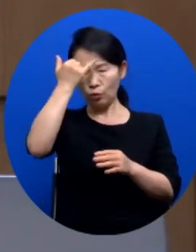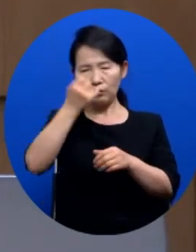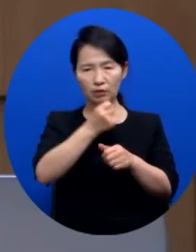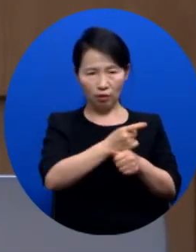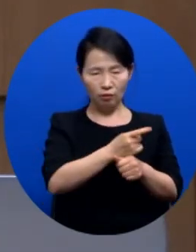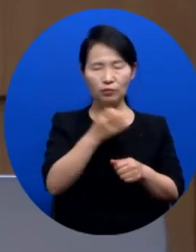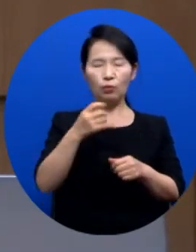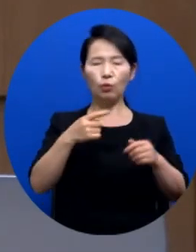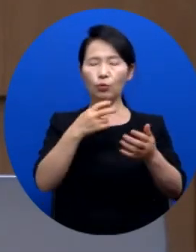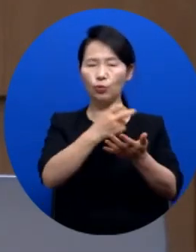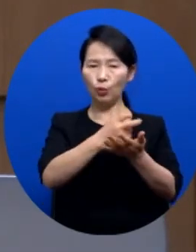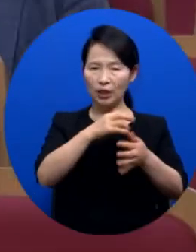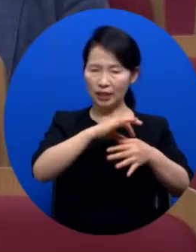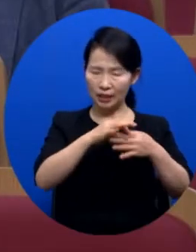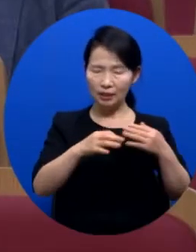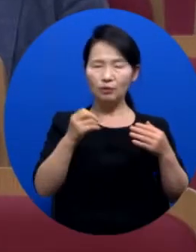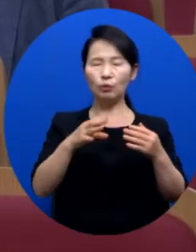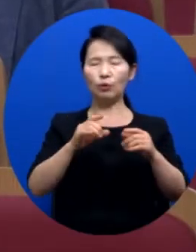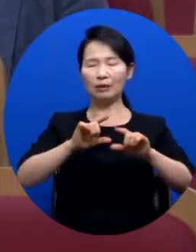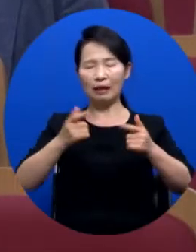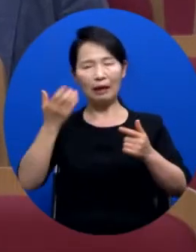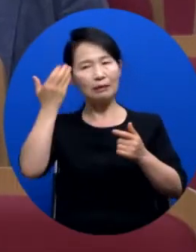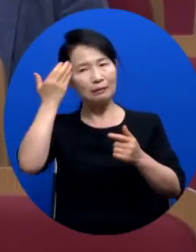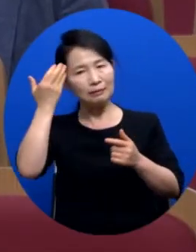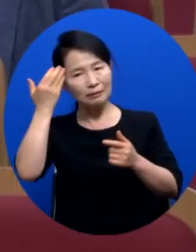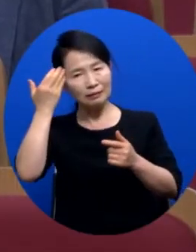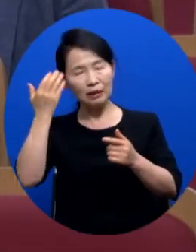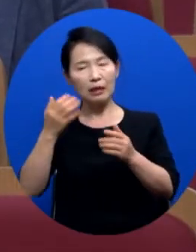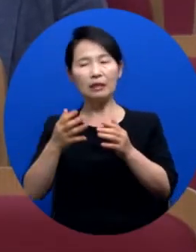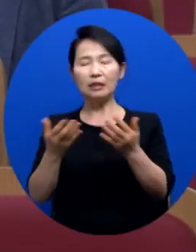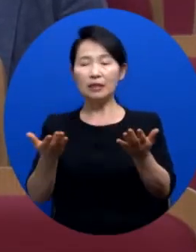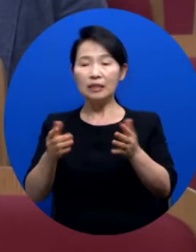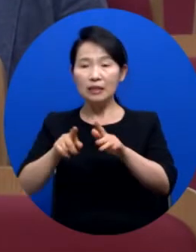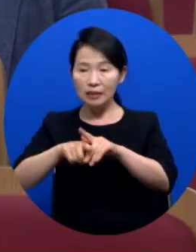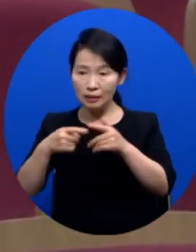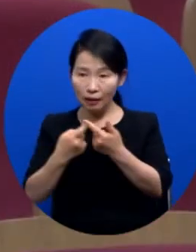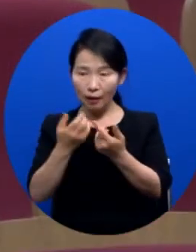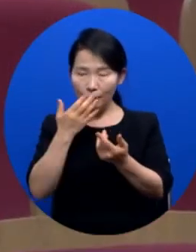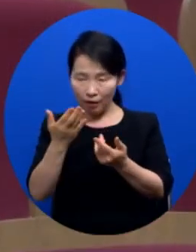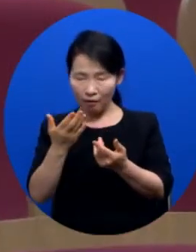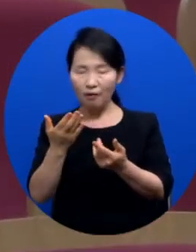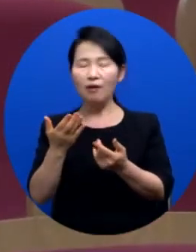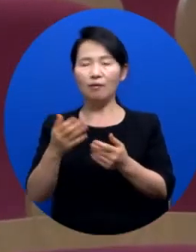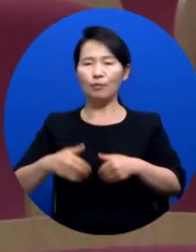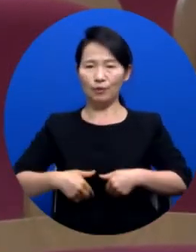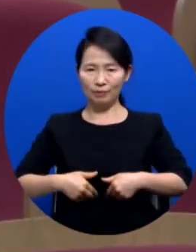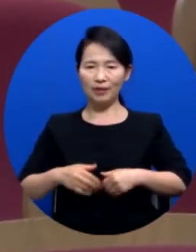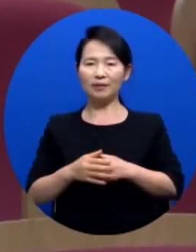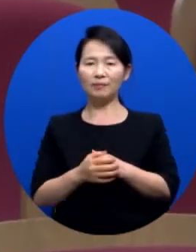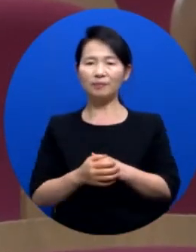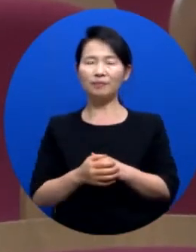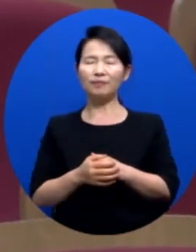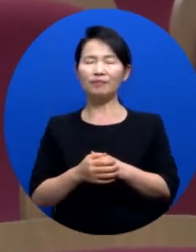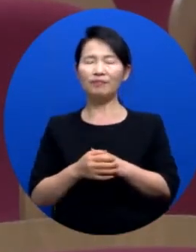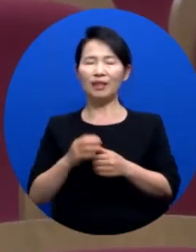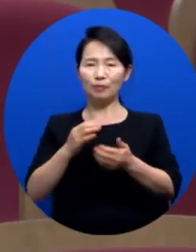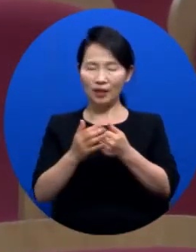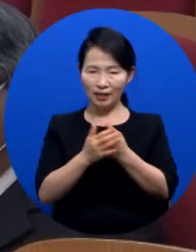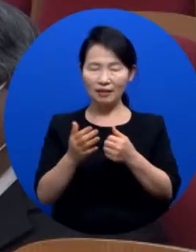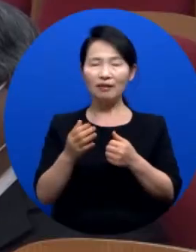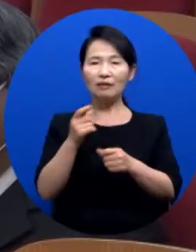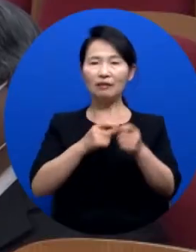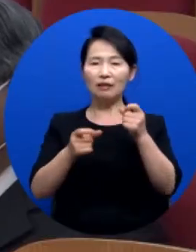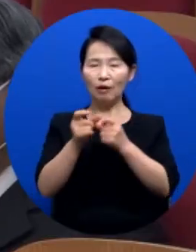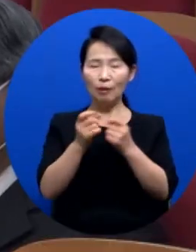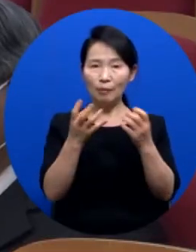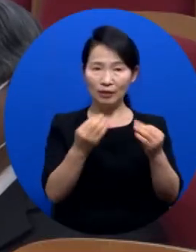대한 지식, 다양한 사역에 대한 이해가 있어야 수행할 수 있는 자리로 규정하고 있습니다. 그만큼 더 많은